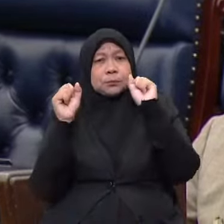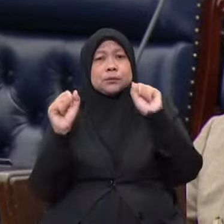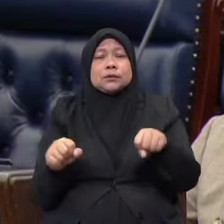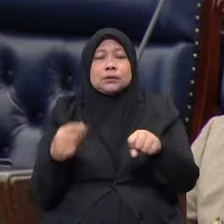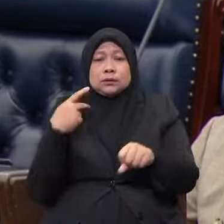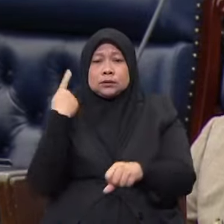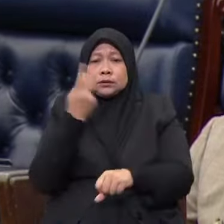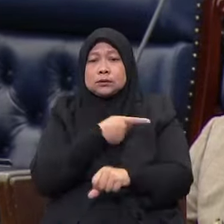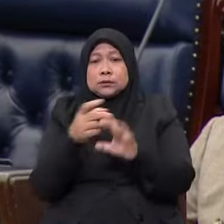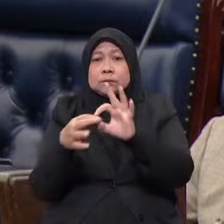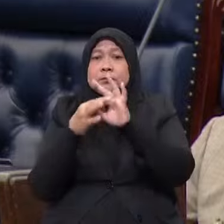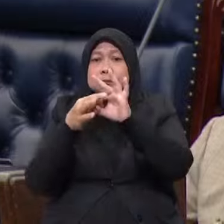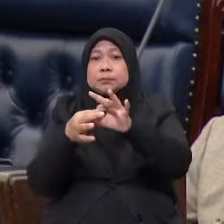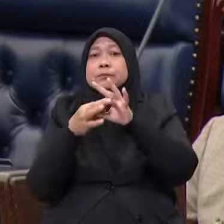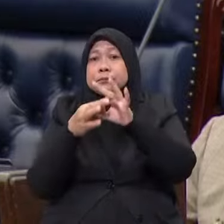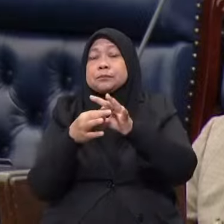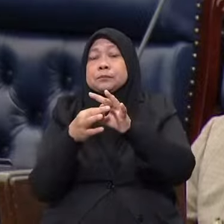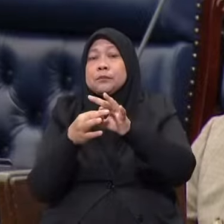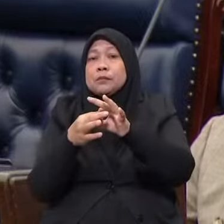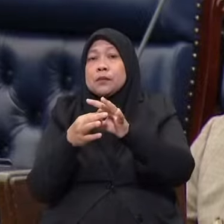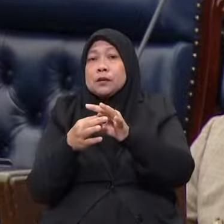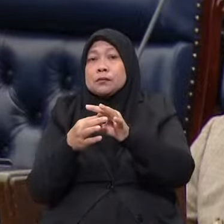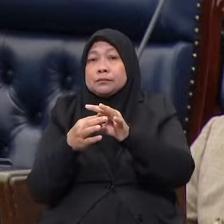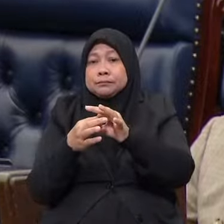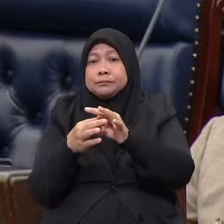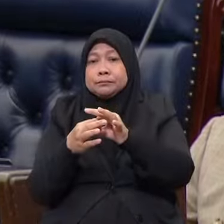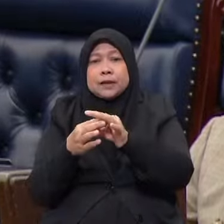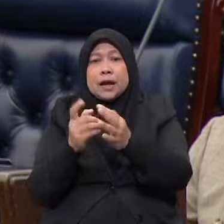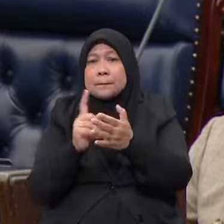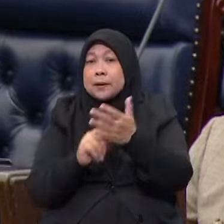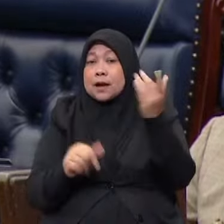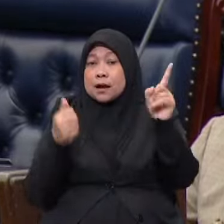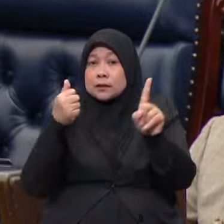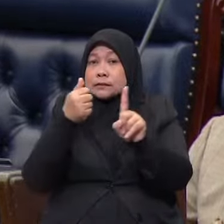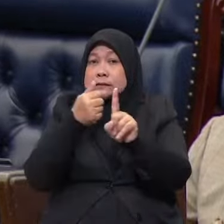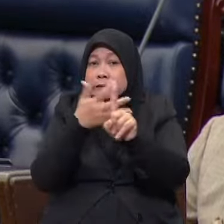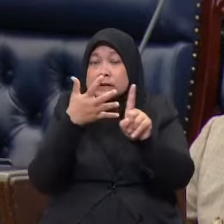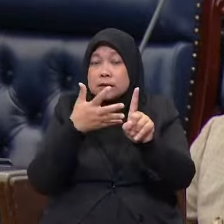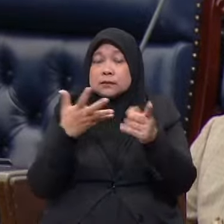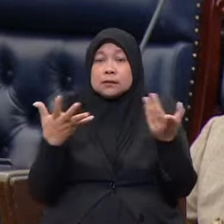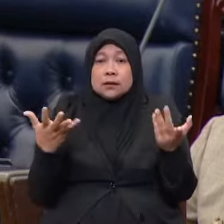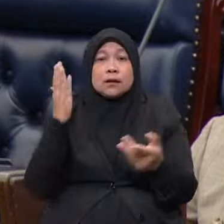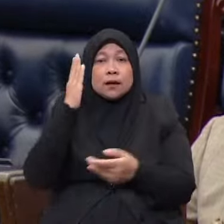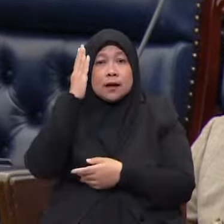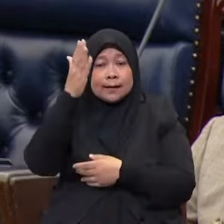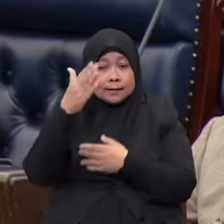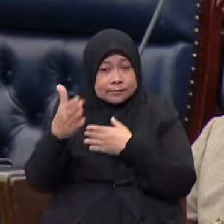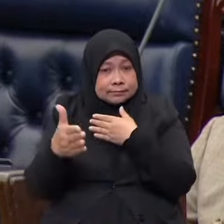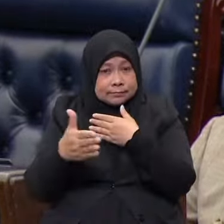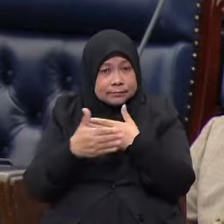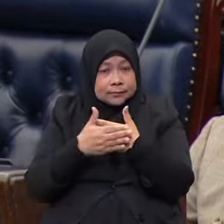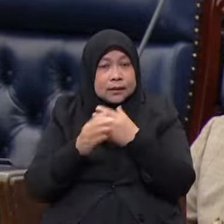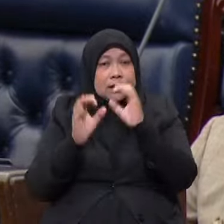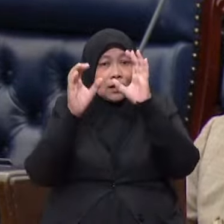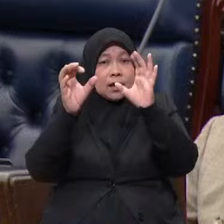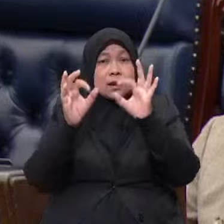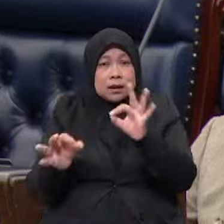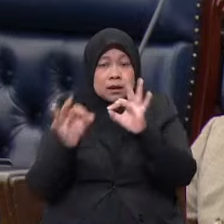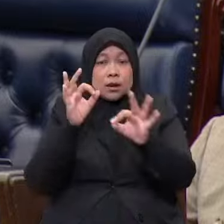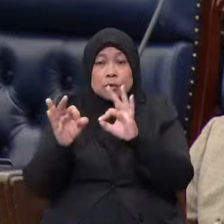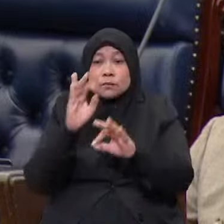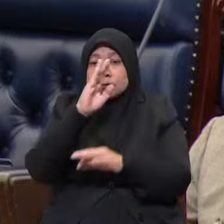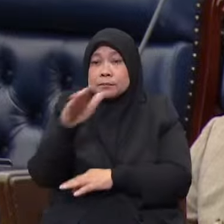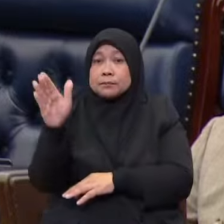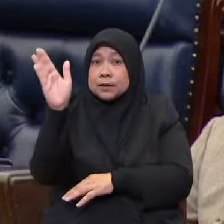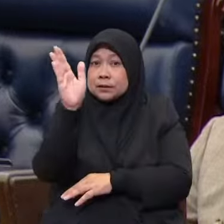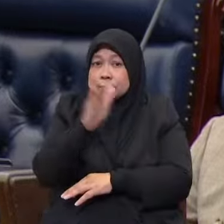untuk kita bekerjasama dalam konsortium ini? Dan apakah implikasi yang terdekat sekiranya kerajaan